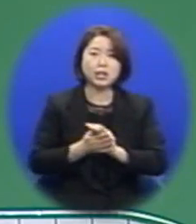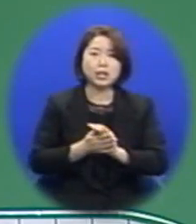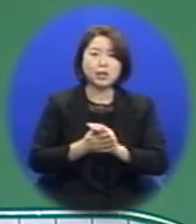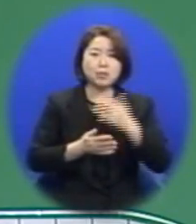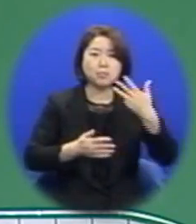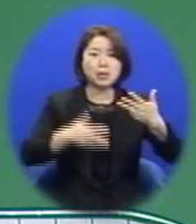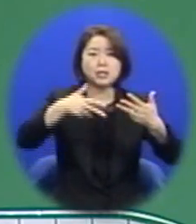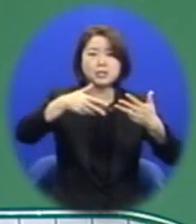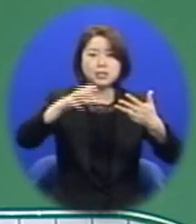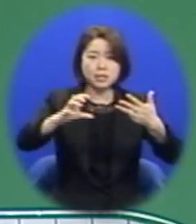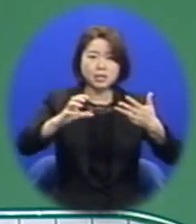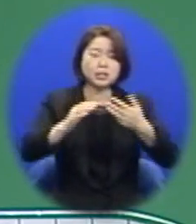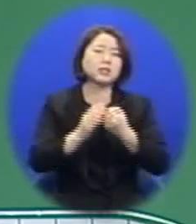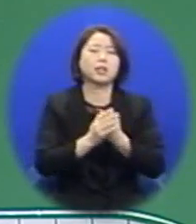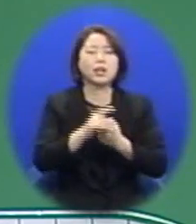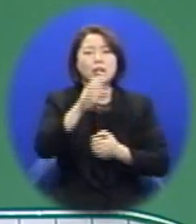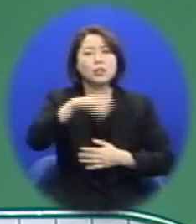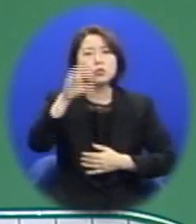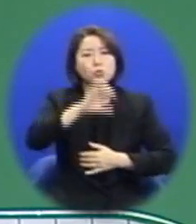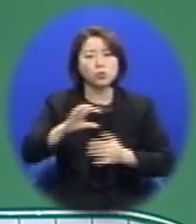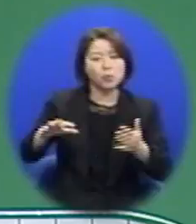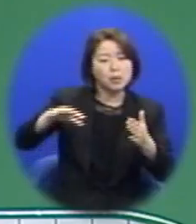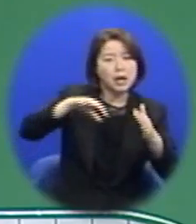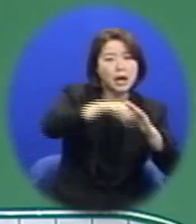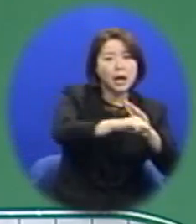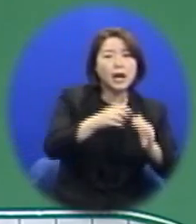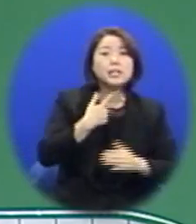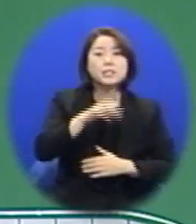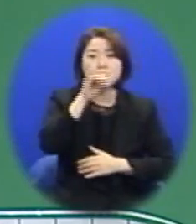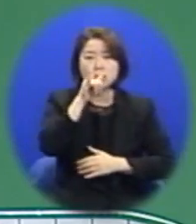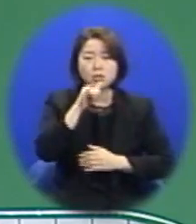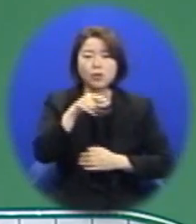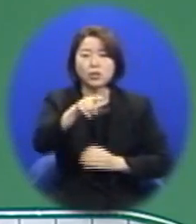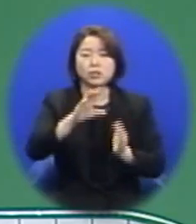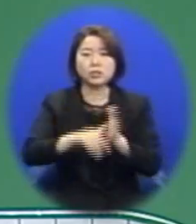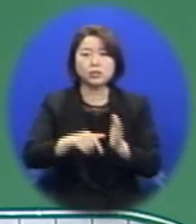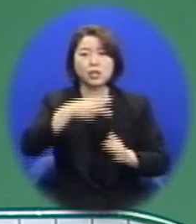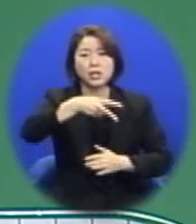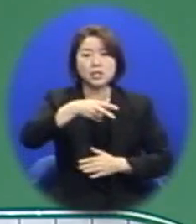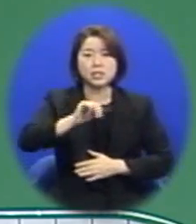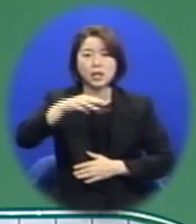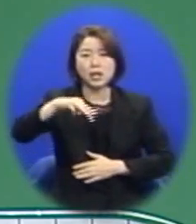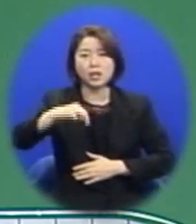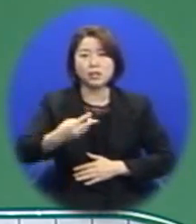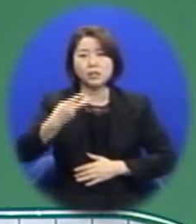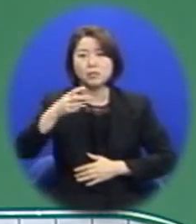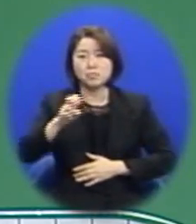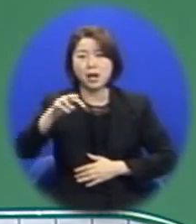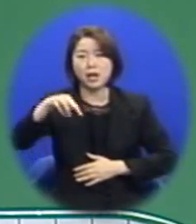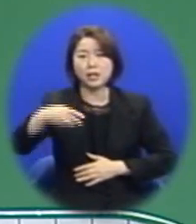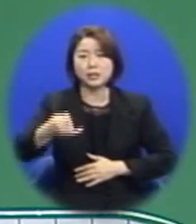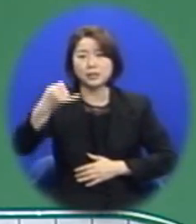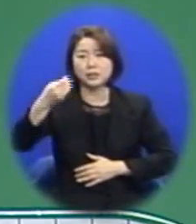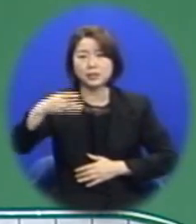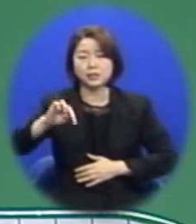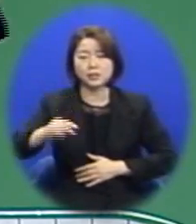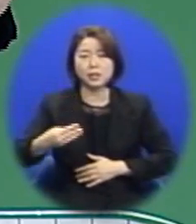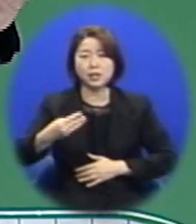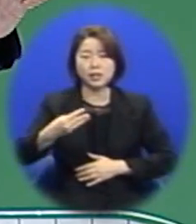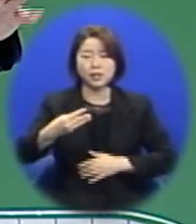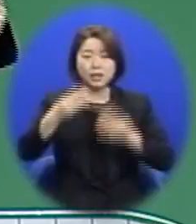들어왔었습니다. 그때 샤를 마르텔 대제에 의해서 이슬람